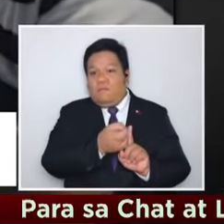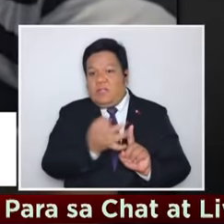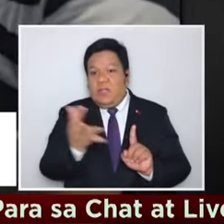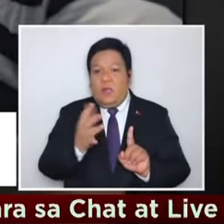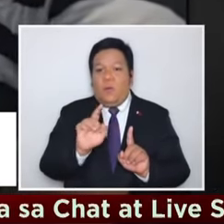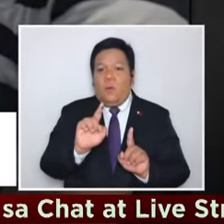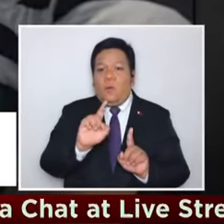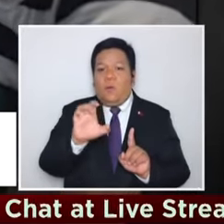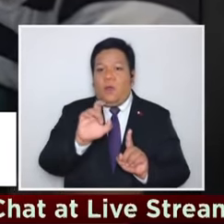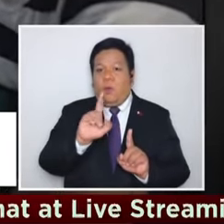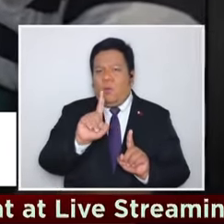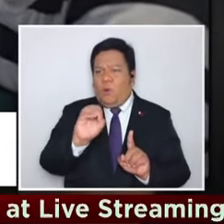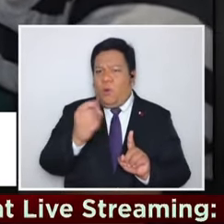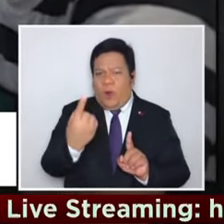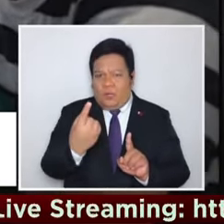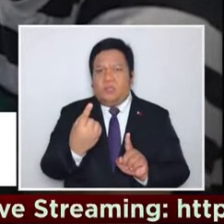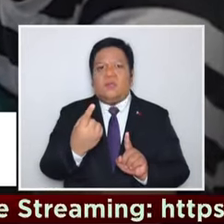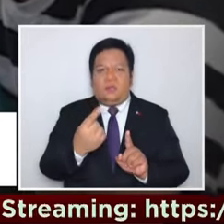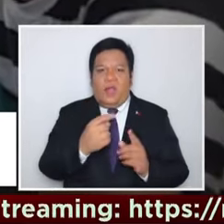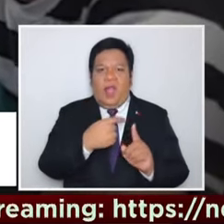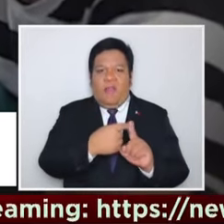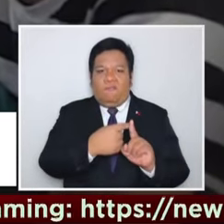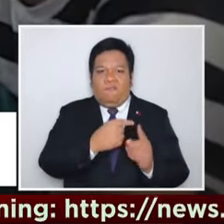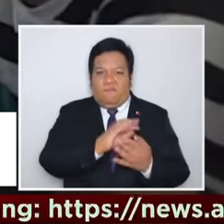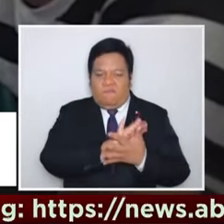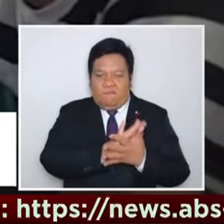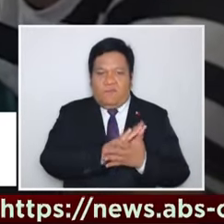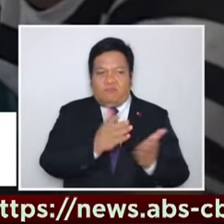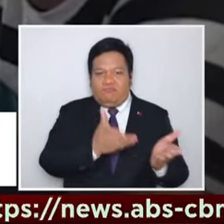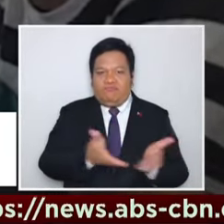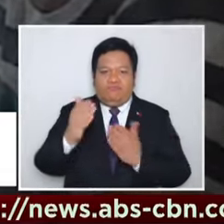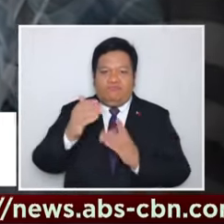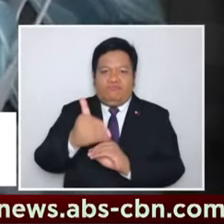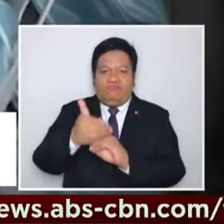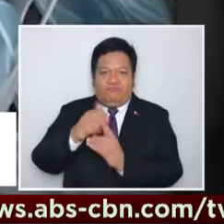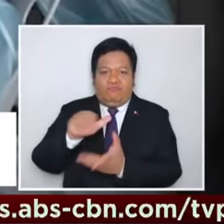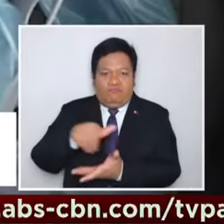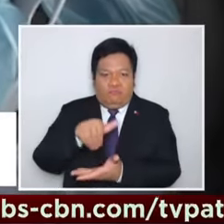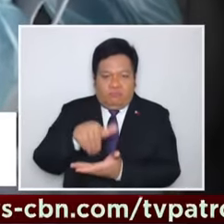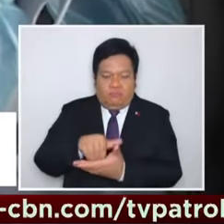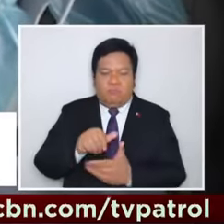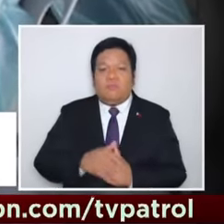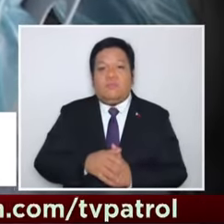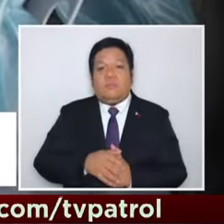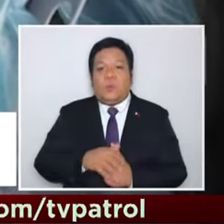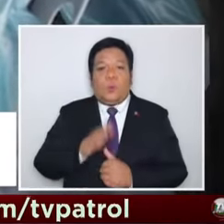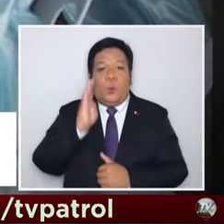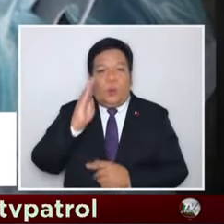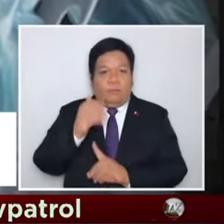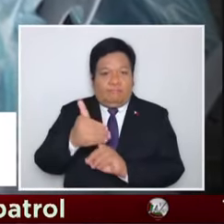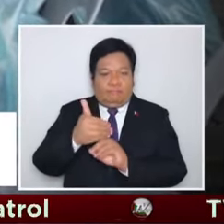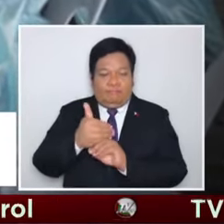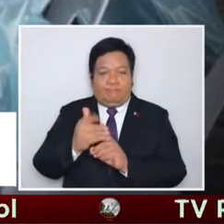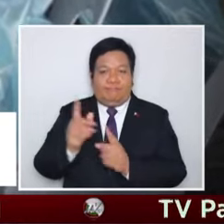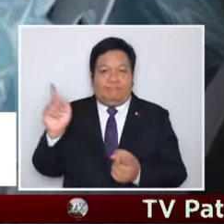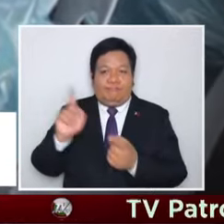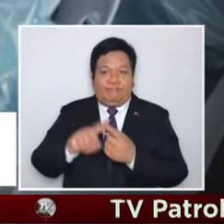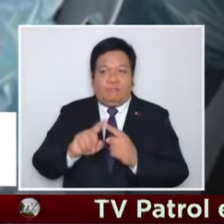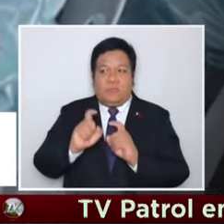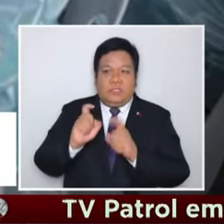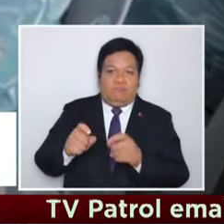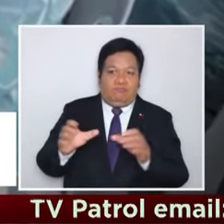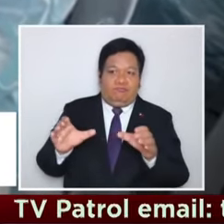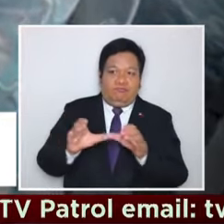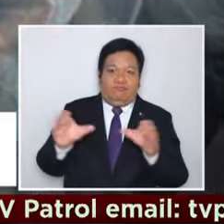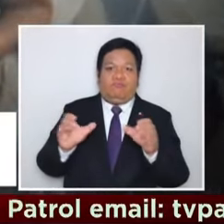kanilang mga lokal na opisyal para dalhin sa isolation facility. Sasailalim sila sa quarantine hanggang mabigyan ng clearance